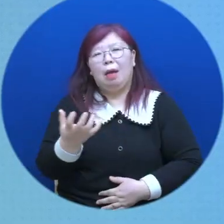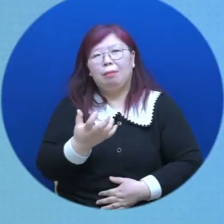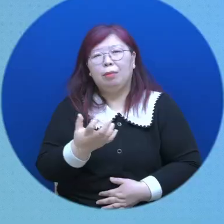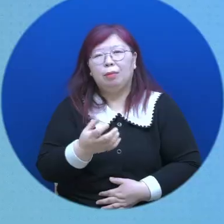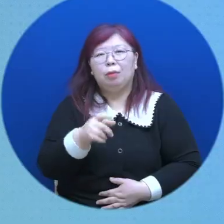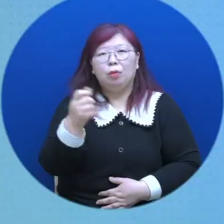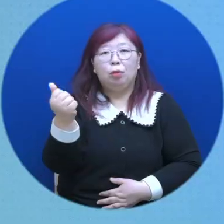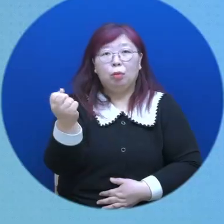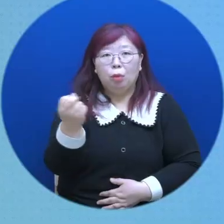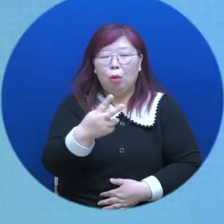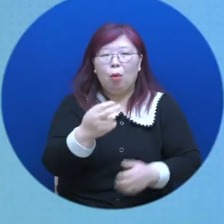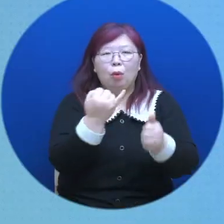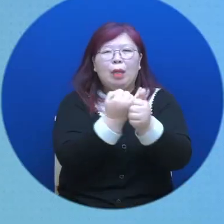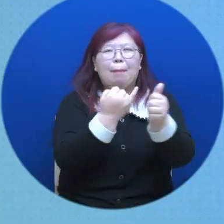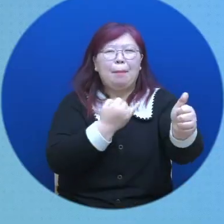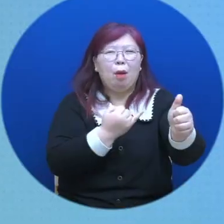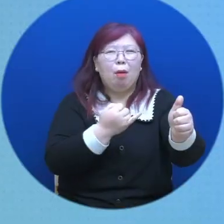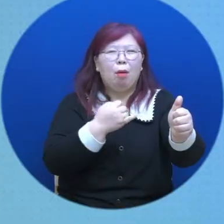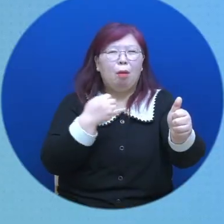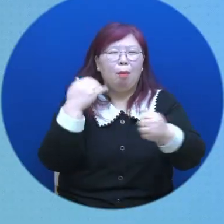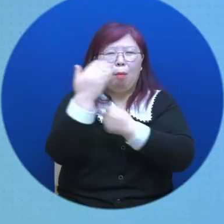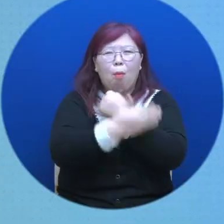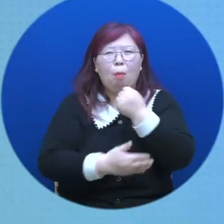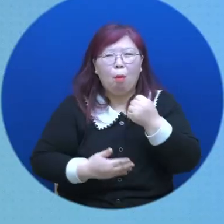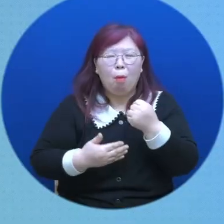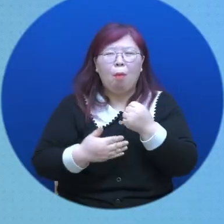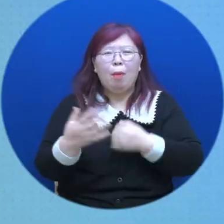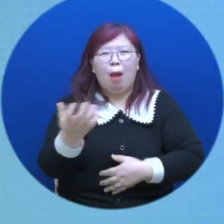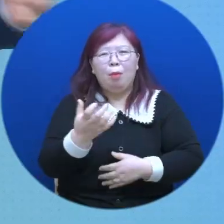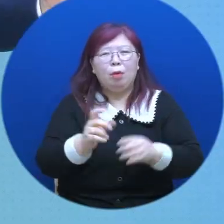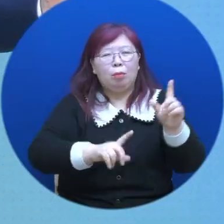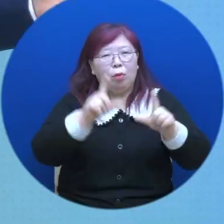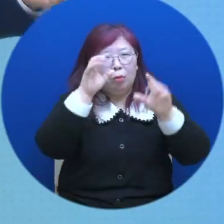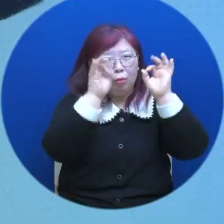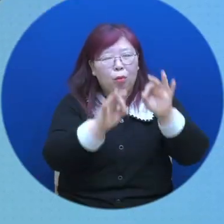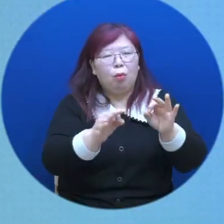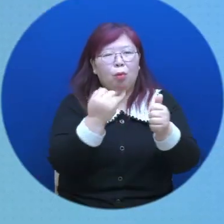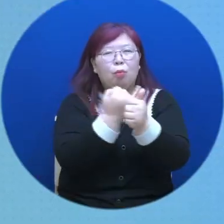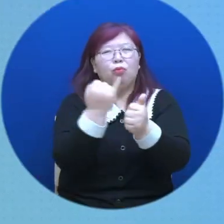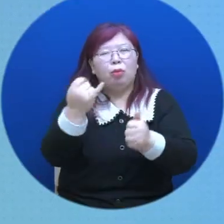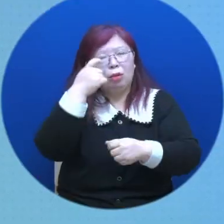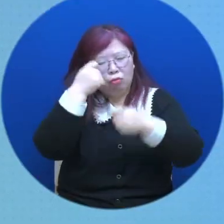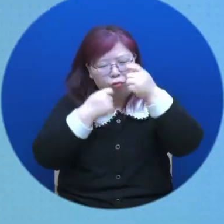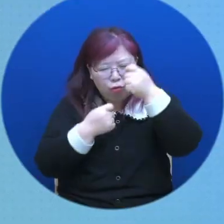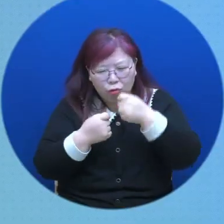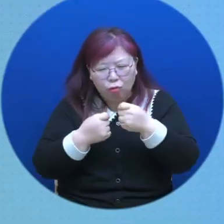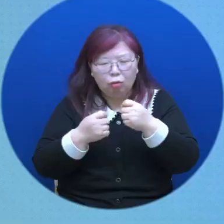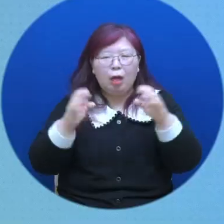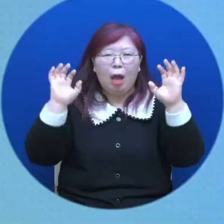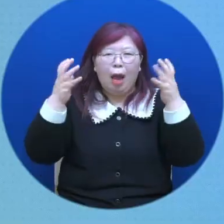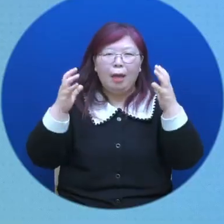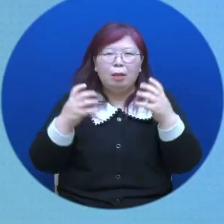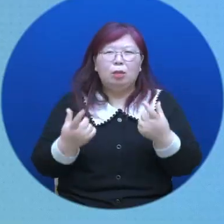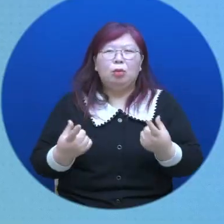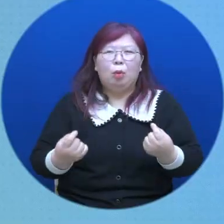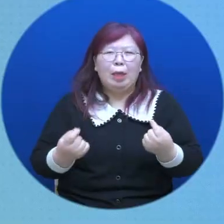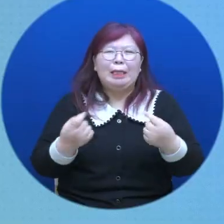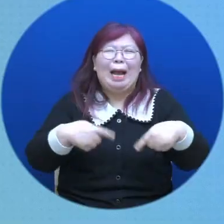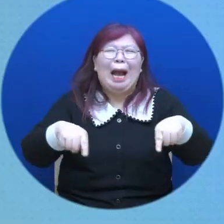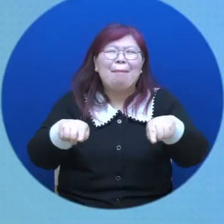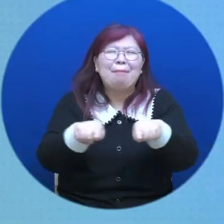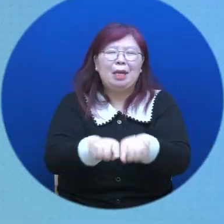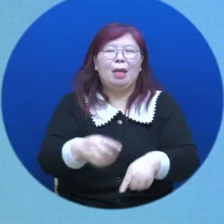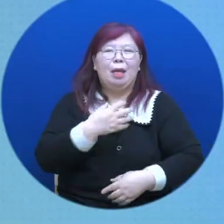보며 아내가 눈물을 흘리고 아이들도 함께 고통하는,